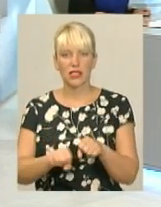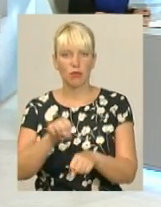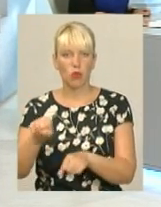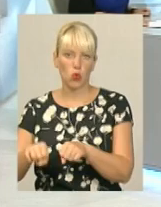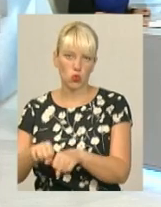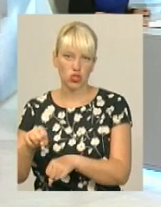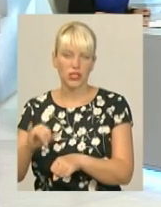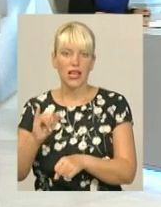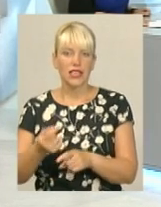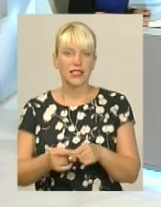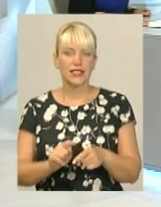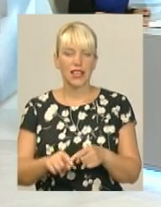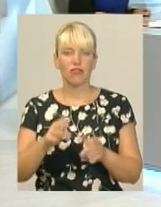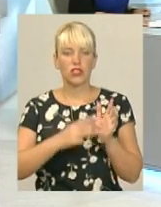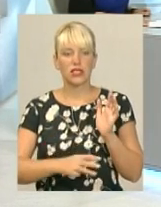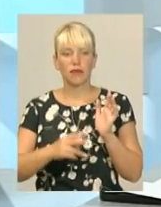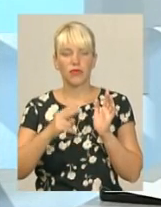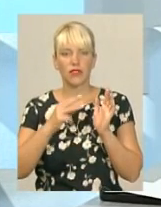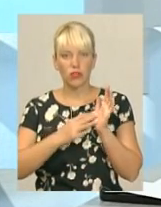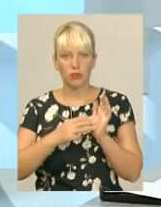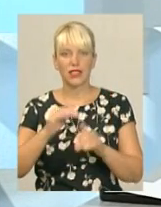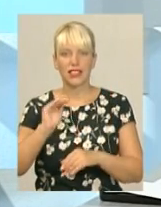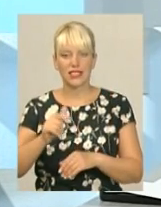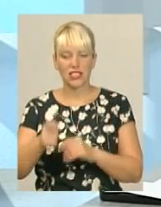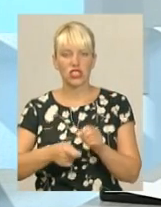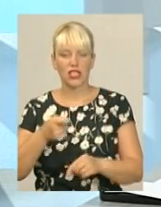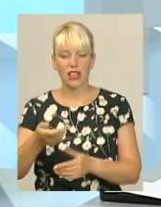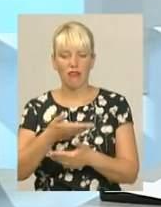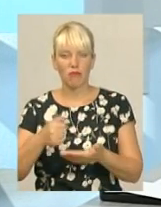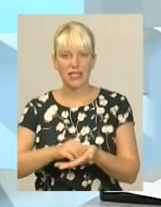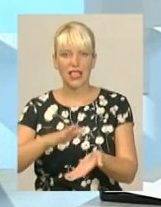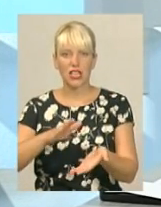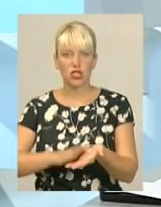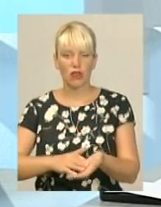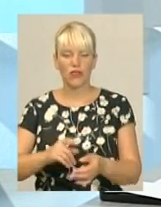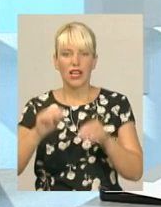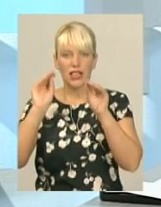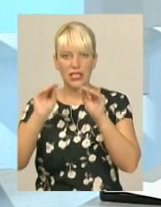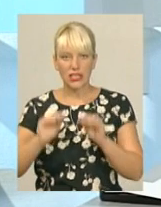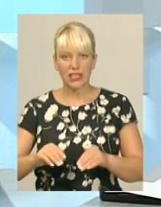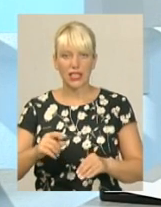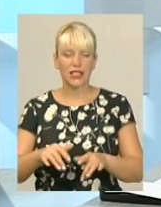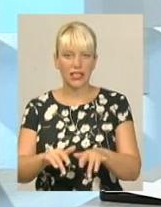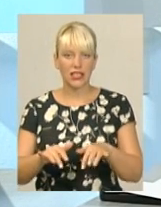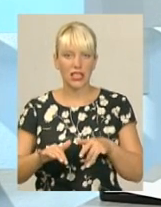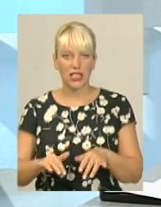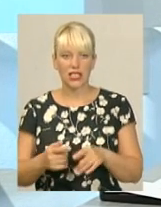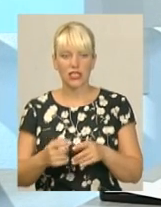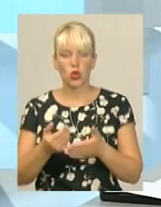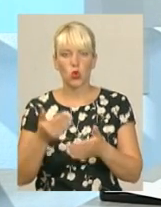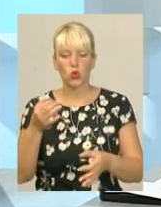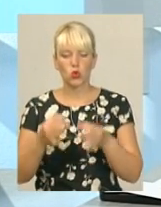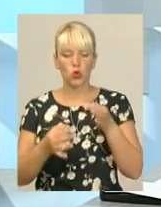правопорушеннями. Із цих 88 тисяч заяв ми зареєстрували і внесли до єдиного реєстру досудових розслідувань